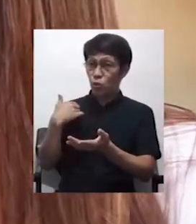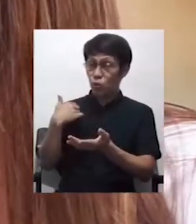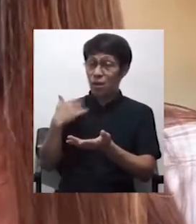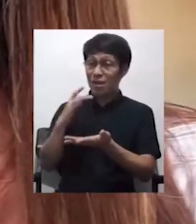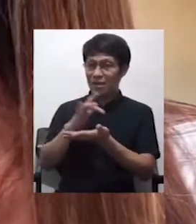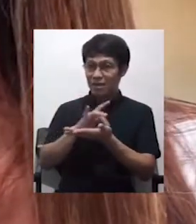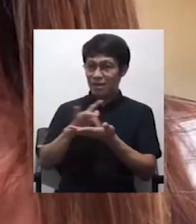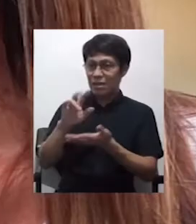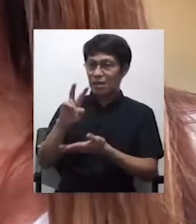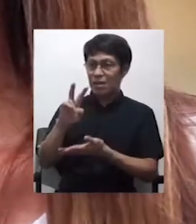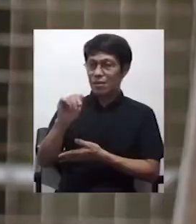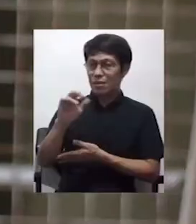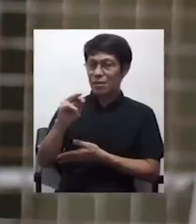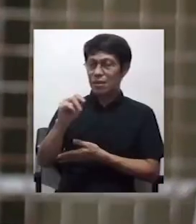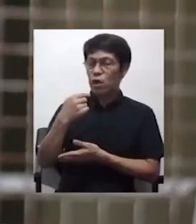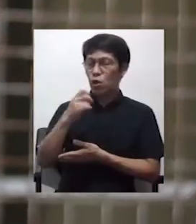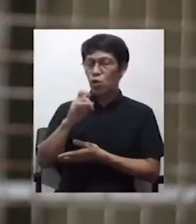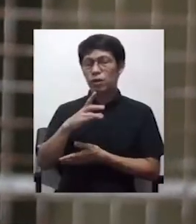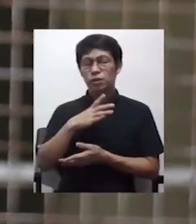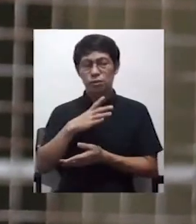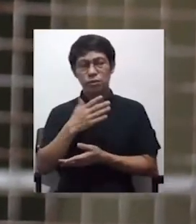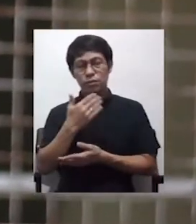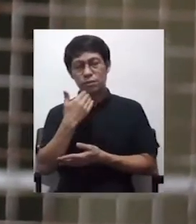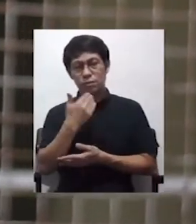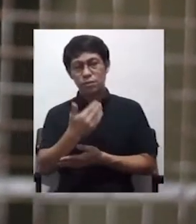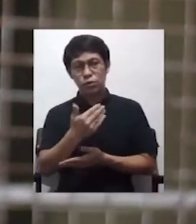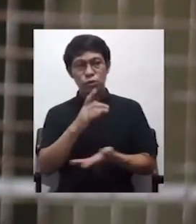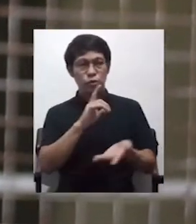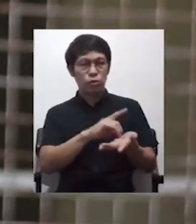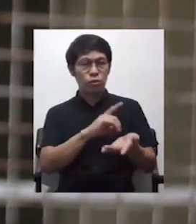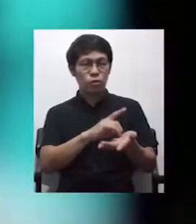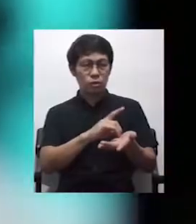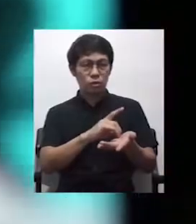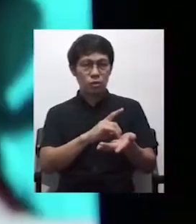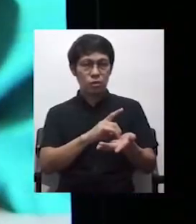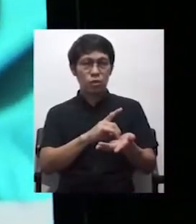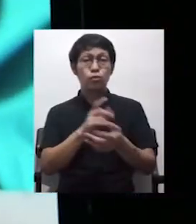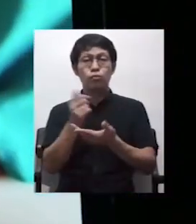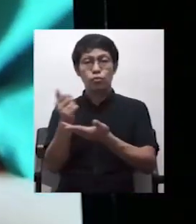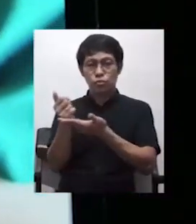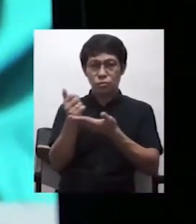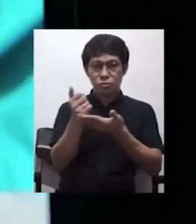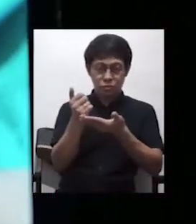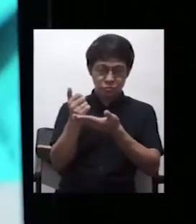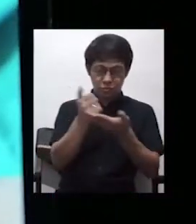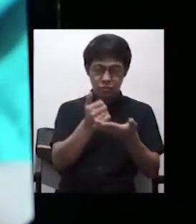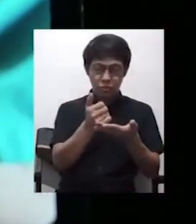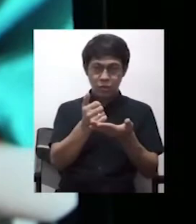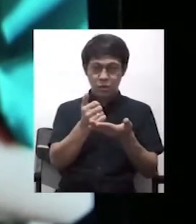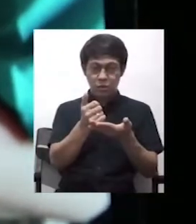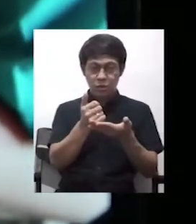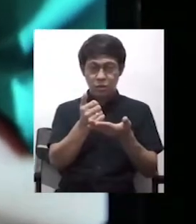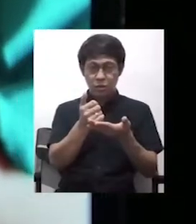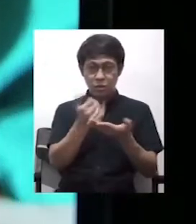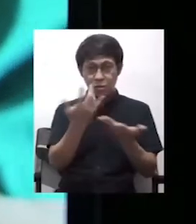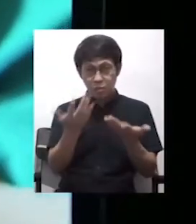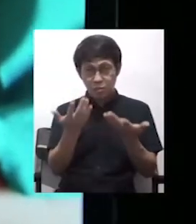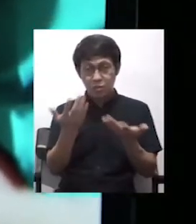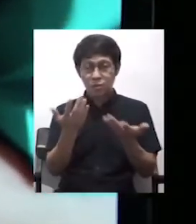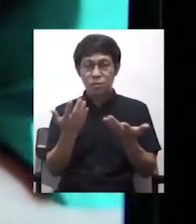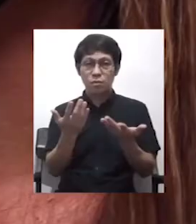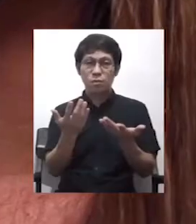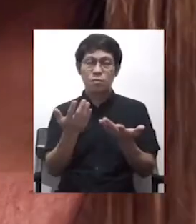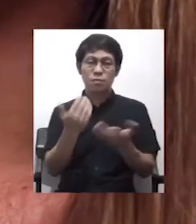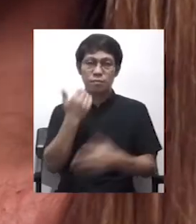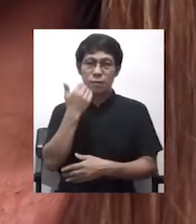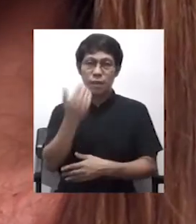kasi tinulungan niya kami. Dahil kung hindi po, yung anak ko wala na ngayon. Dok sa Bulaw, maraming salamat